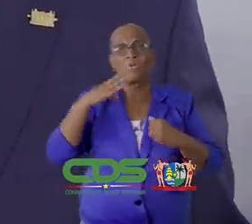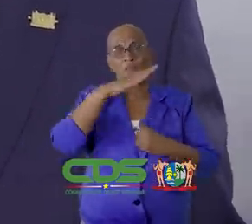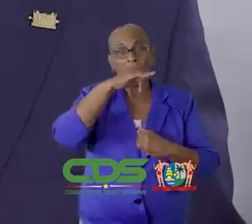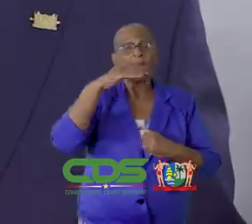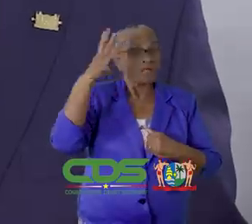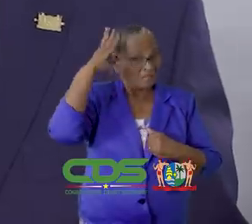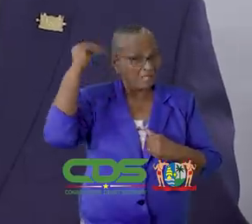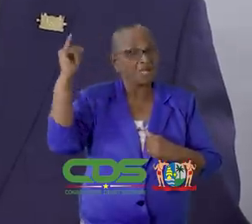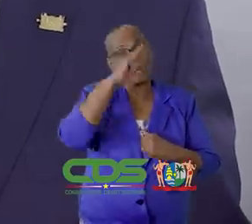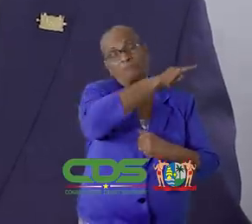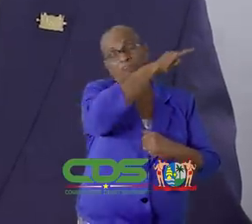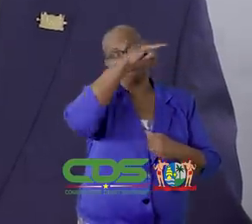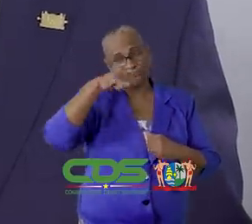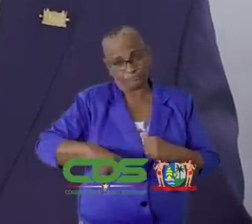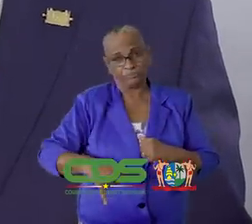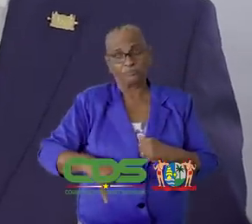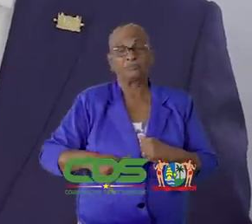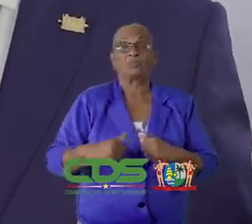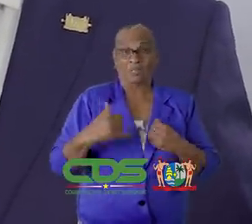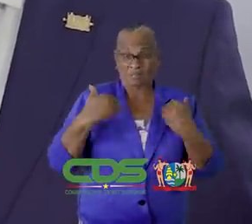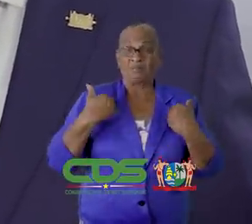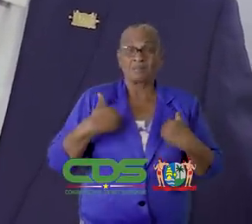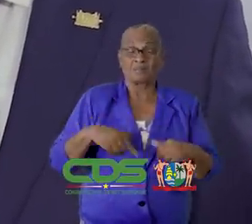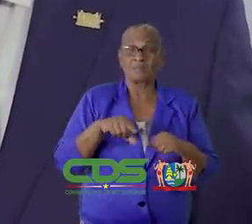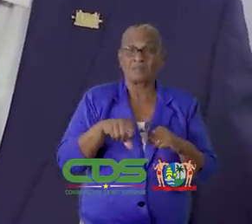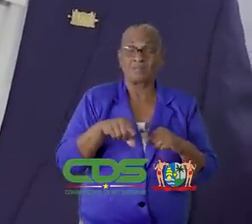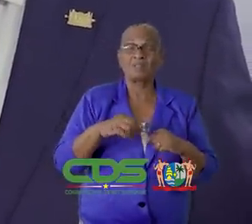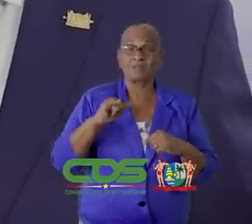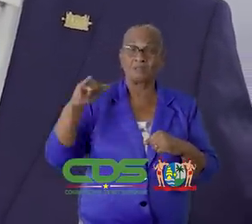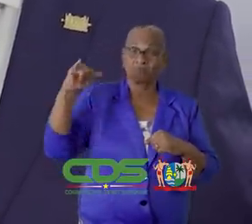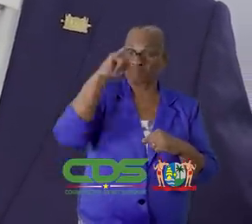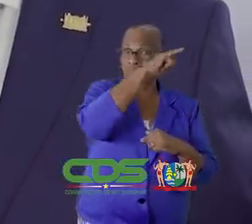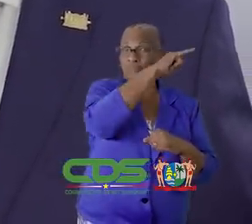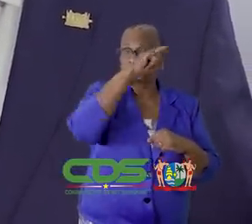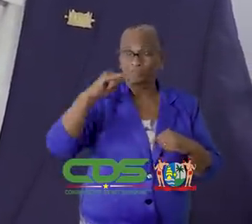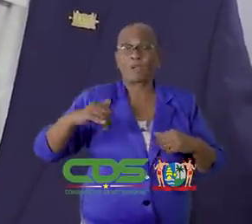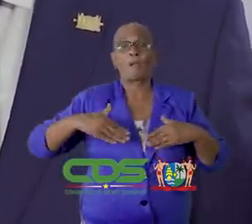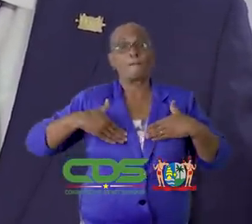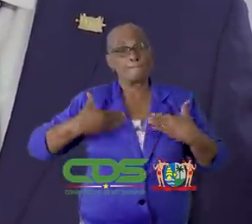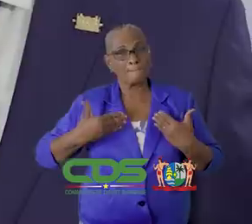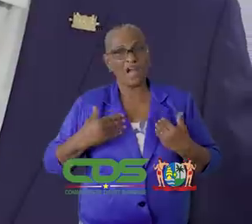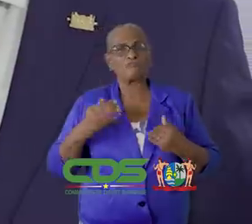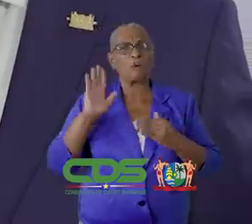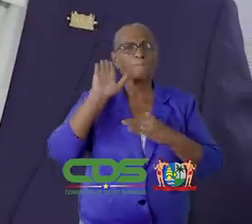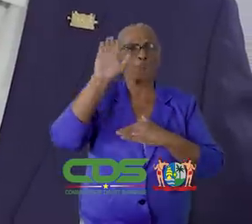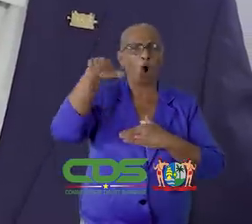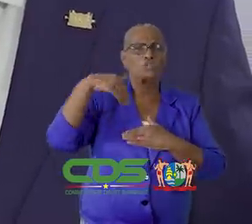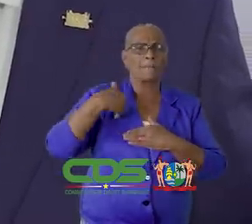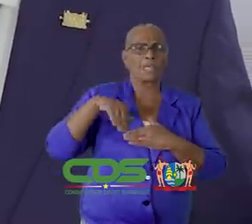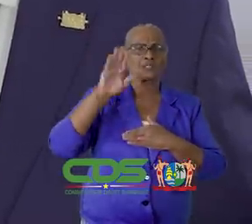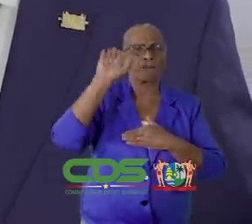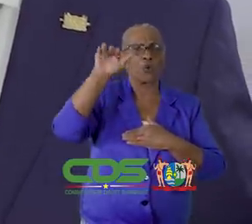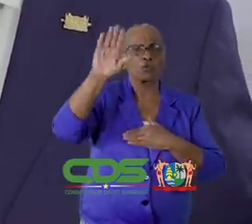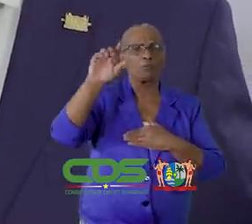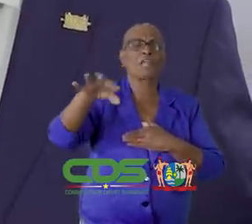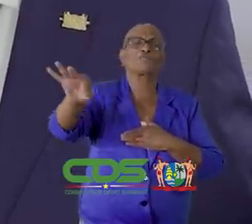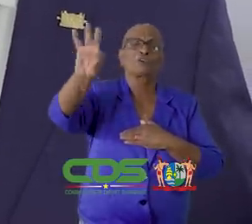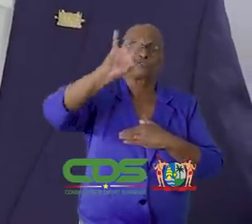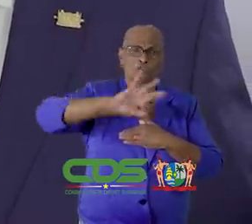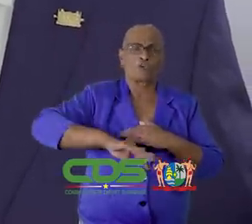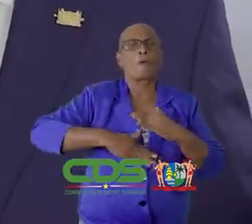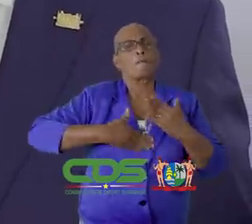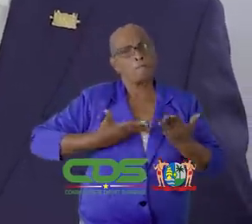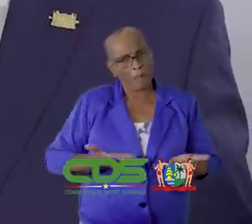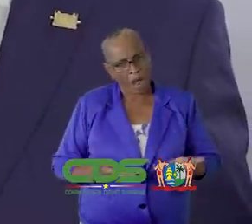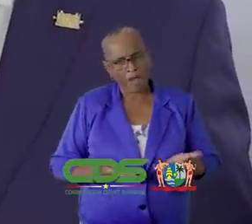personenverkeer uit Nederland. Dit personenverkeer is uitsluitend toegestaan voor repatrianten, essentieel